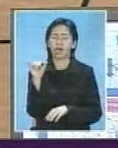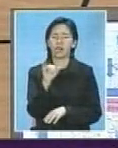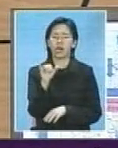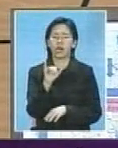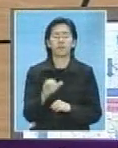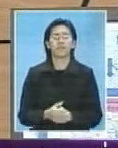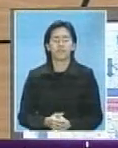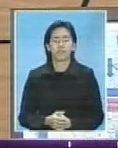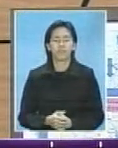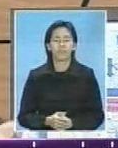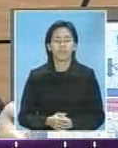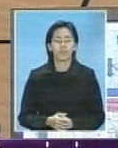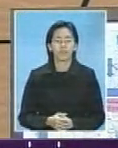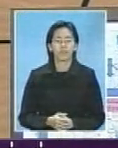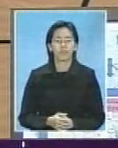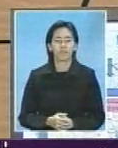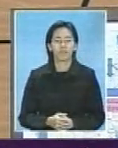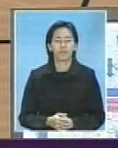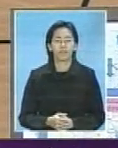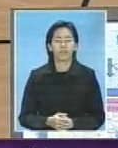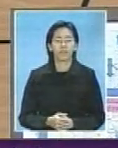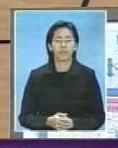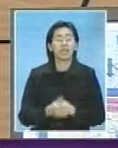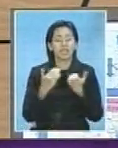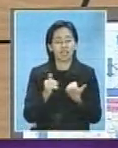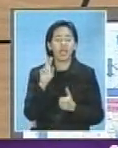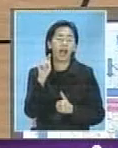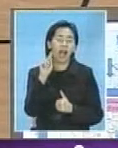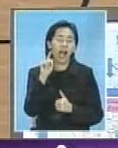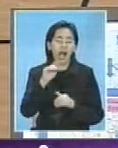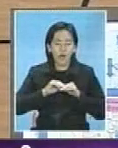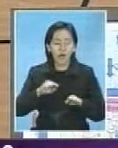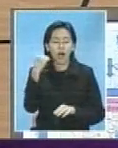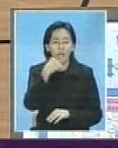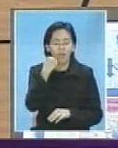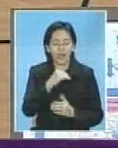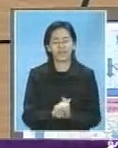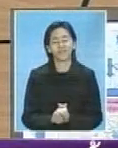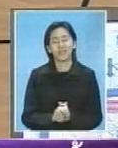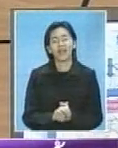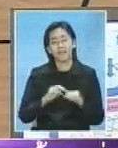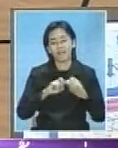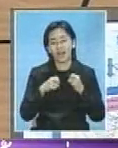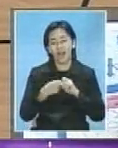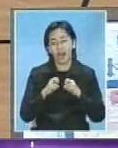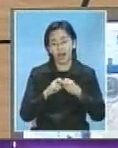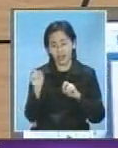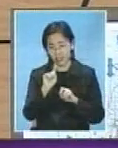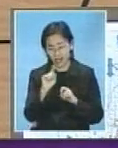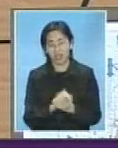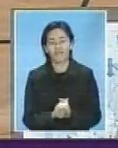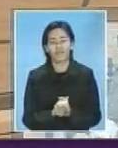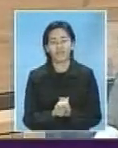ในขณะเดียวกันนั้นเนี่ยนะครับก็ได้มีการให้ข่าวอย่างต่อเนื่องนะครับโดยเฉพาะยิ่งปัญหาสืบเนื่องมาจากการที่คัน